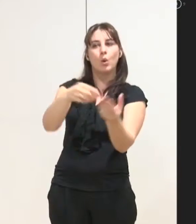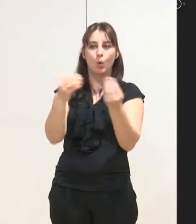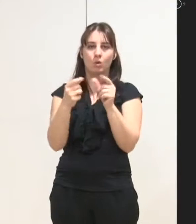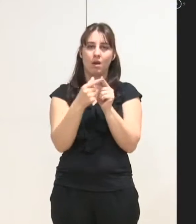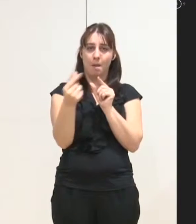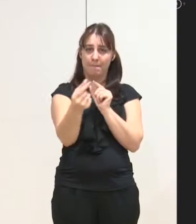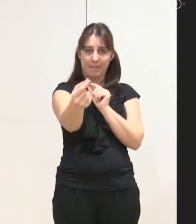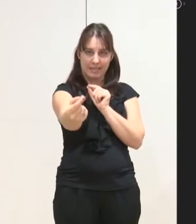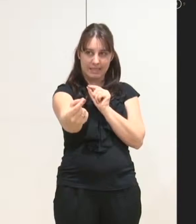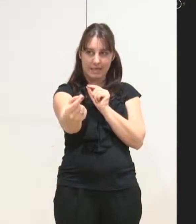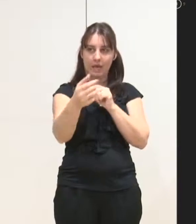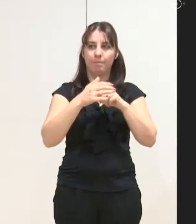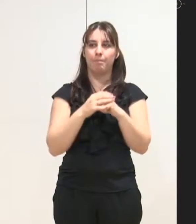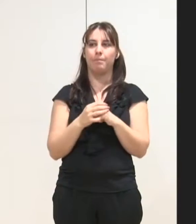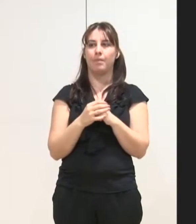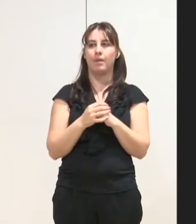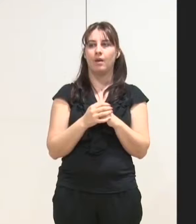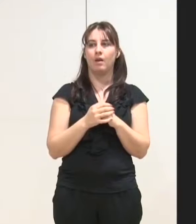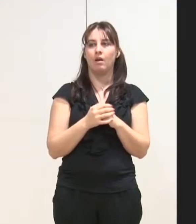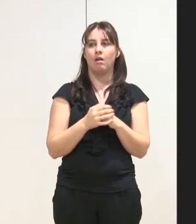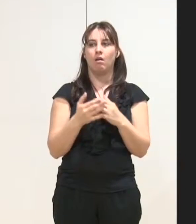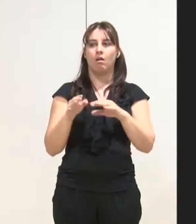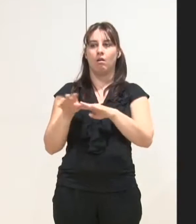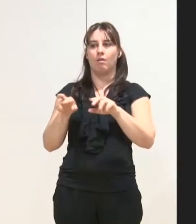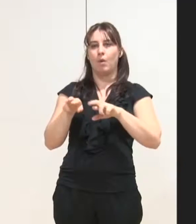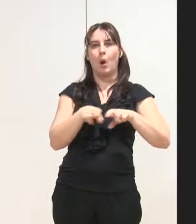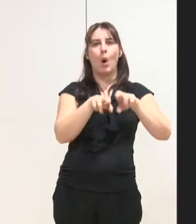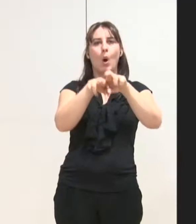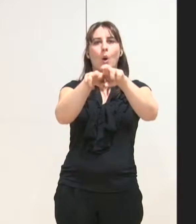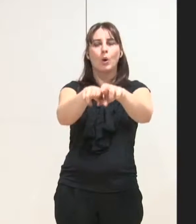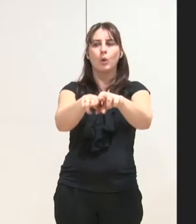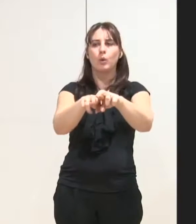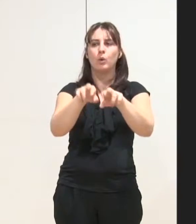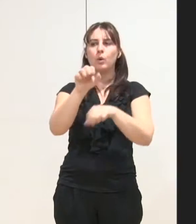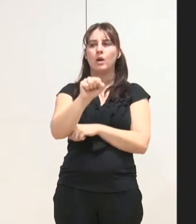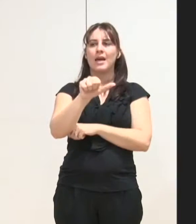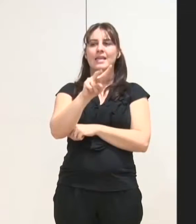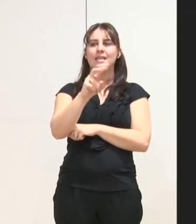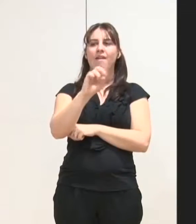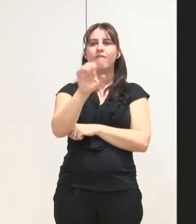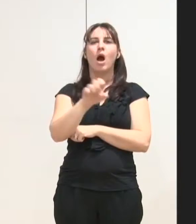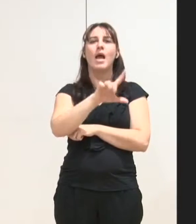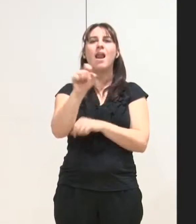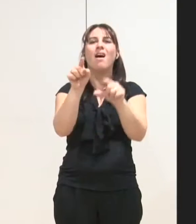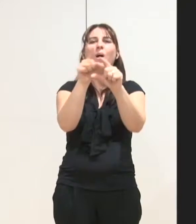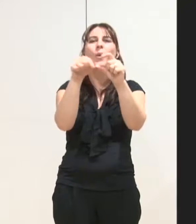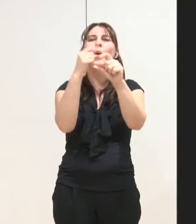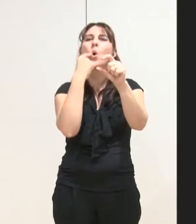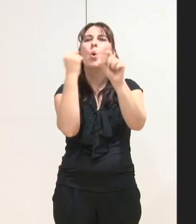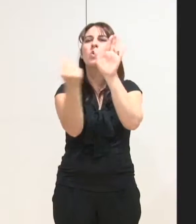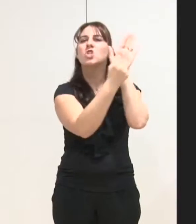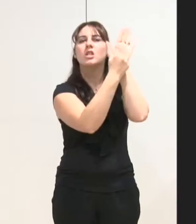la Presqu'île, sur la partie qu'on appelle le long de la rue Durand-Savoya, le petit cercle rouge.